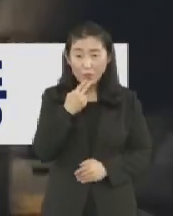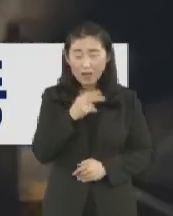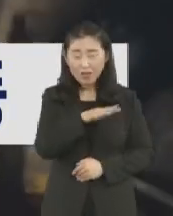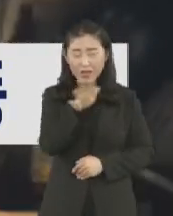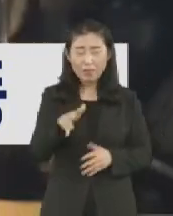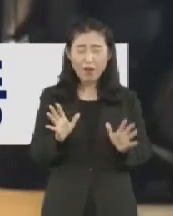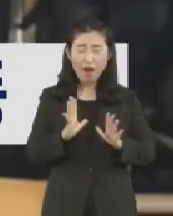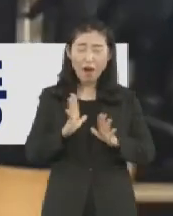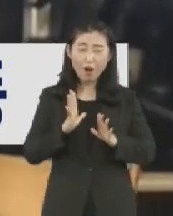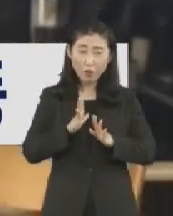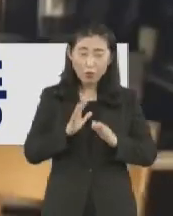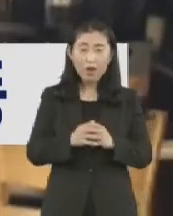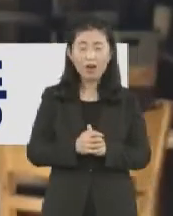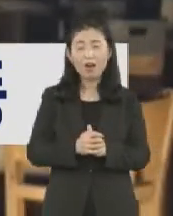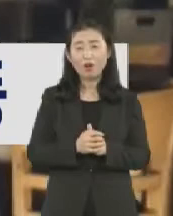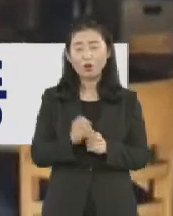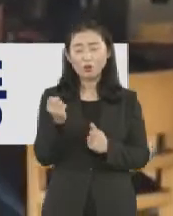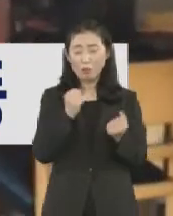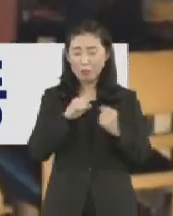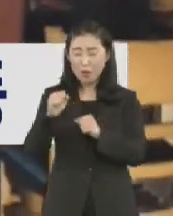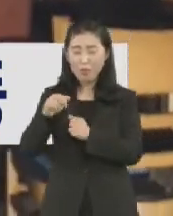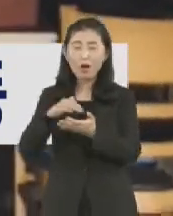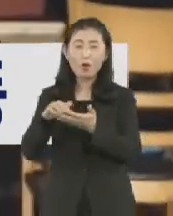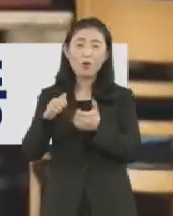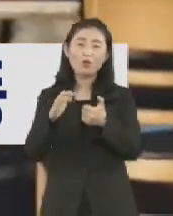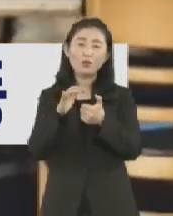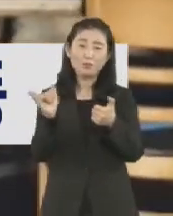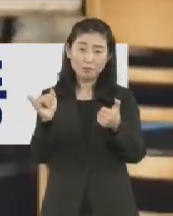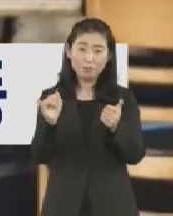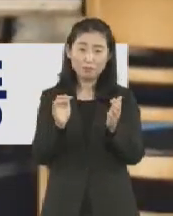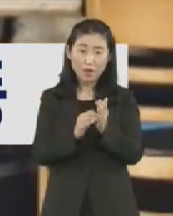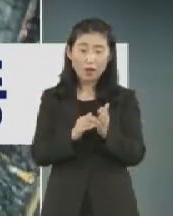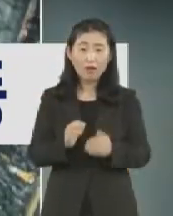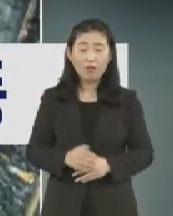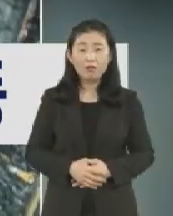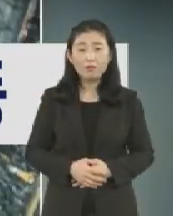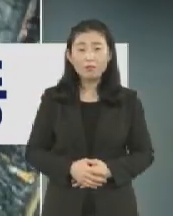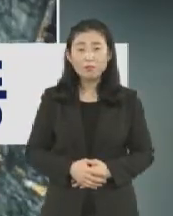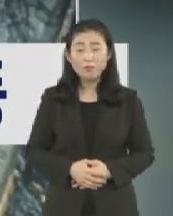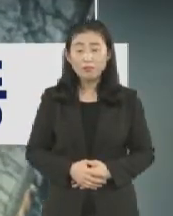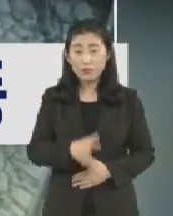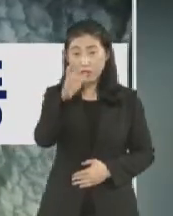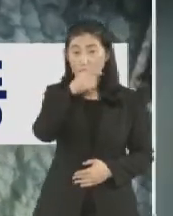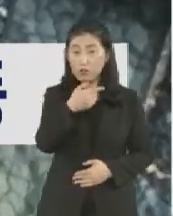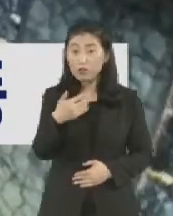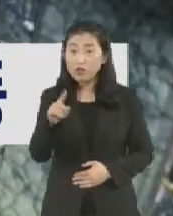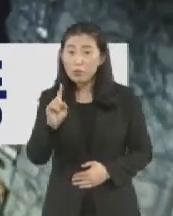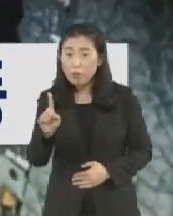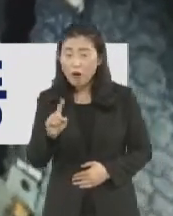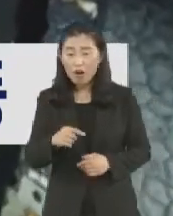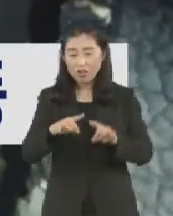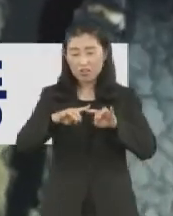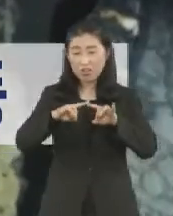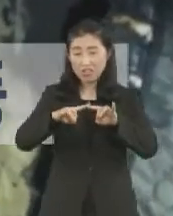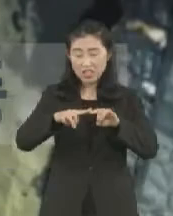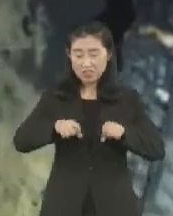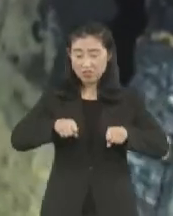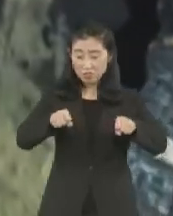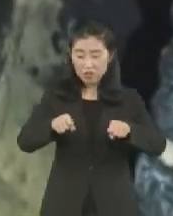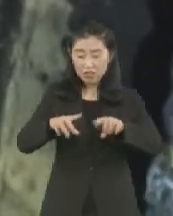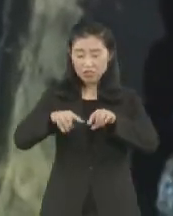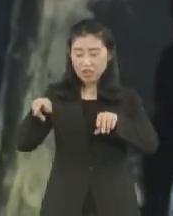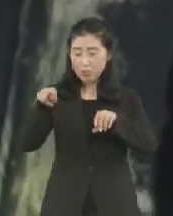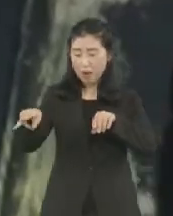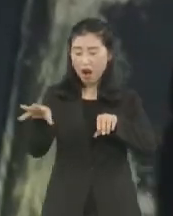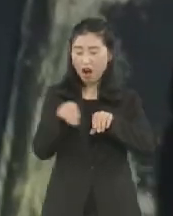건물 내부 일부가 불에 탔고 아파트 주민 50여명이 대피해 씁니다 경찰과 소방당국은 전동 킥보드 를 충전